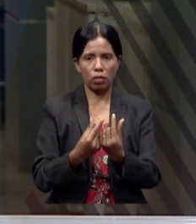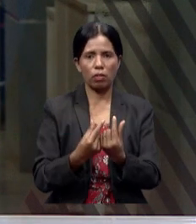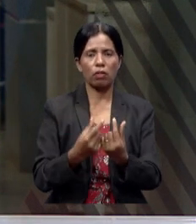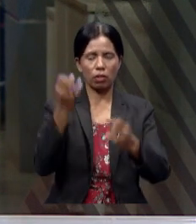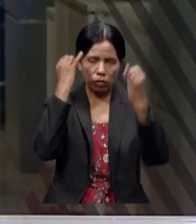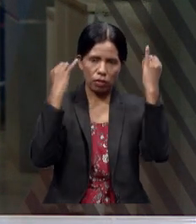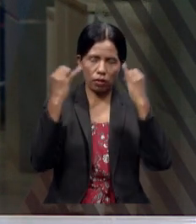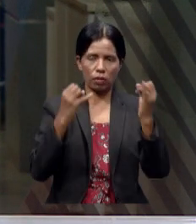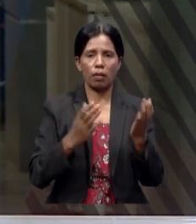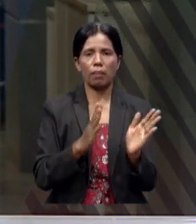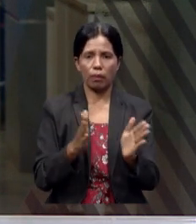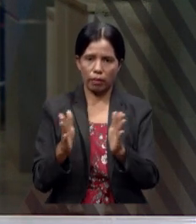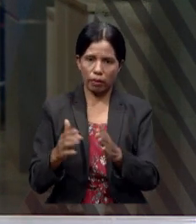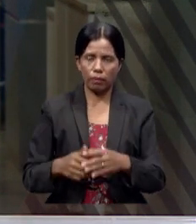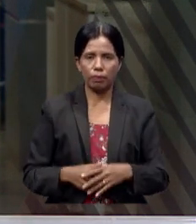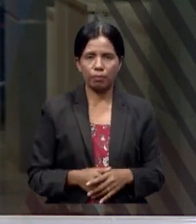GMN preparona.